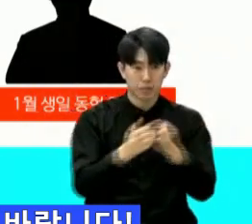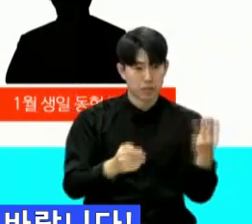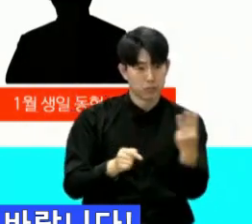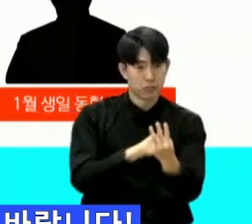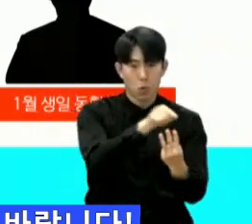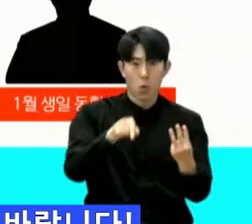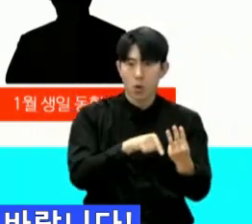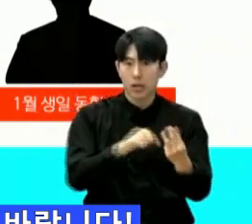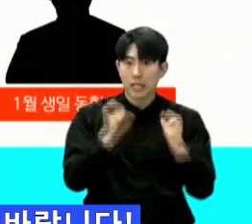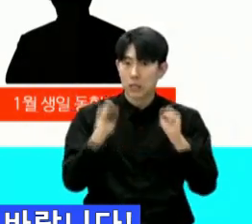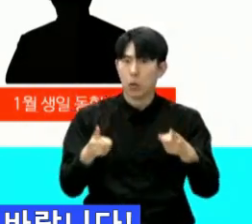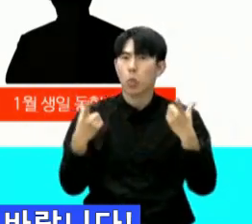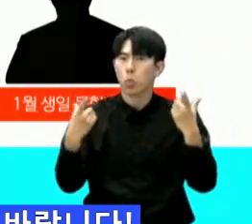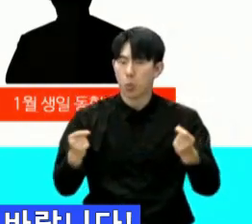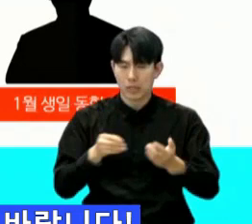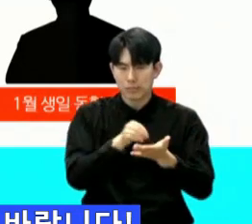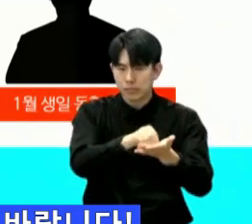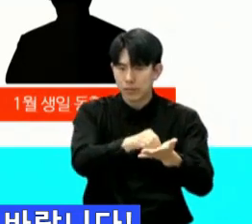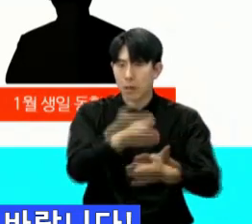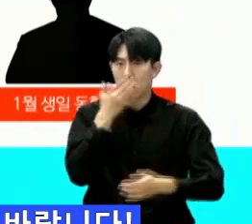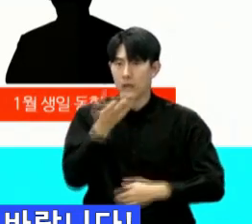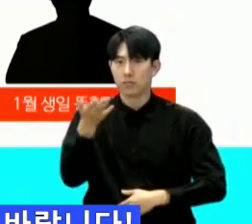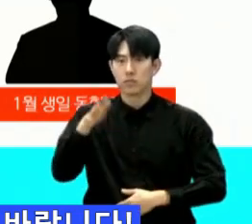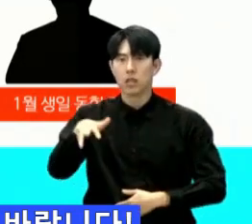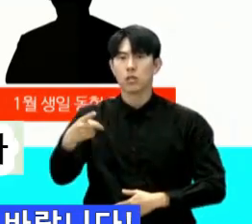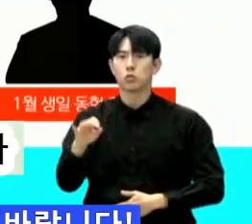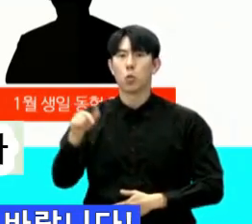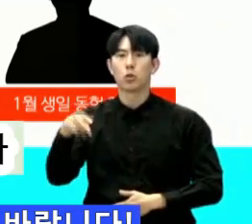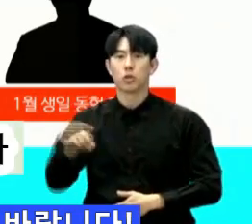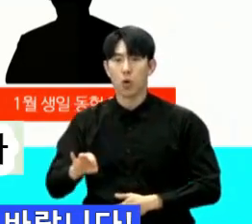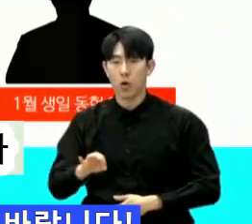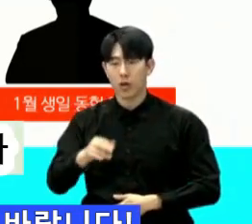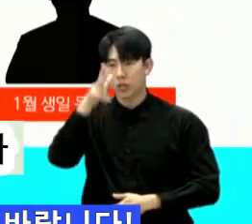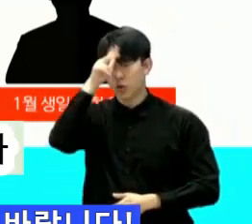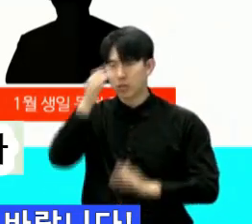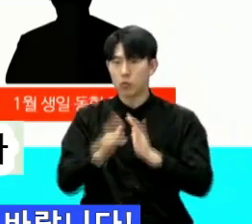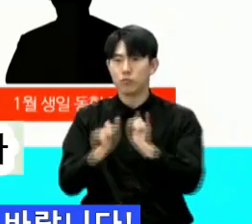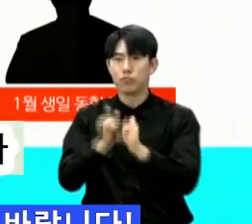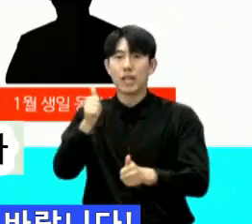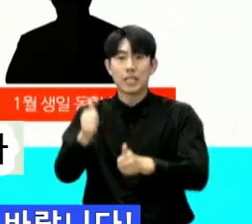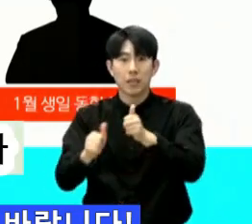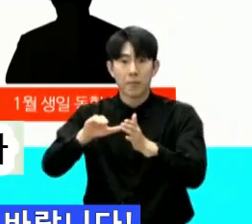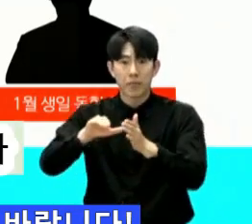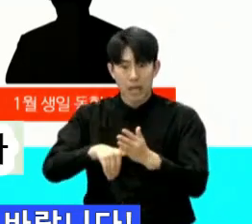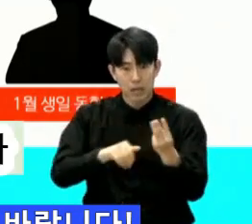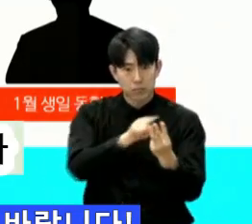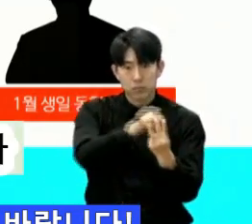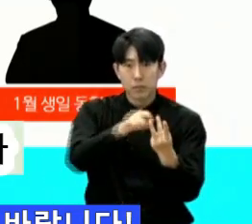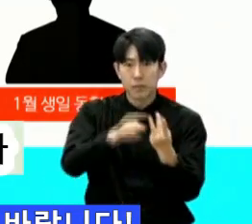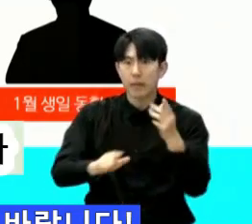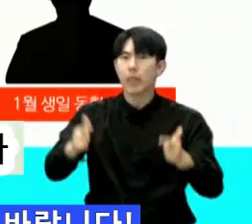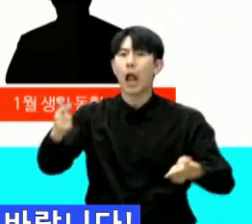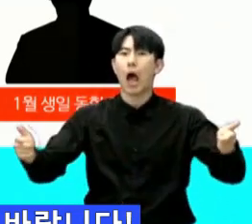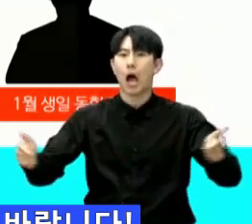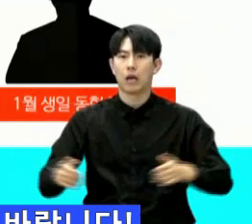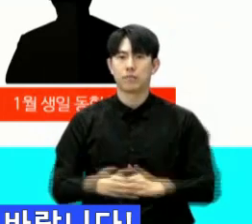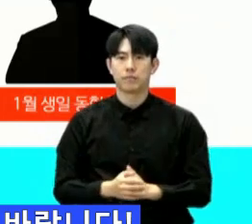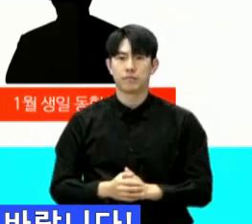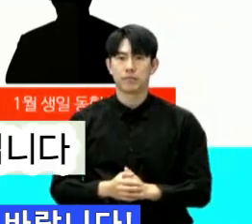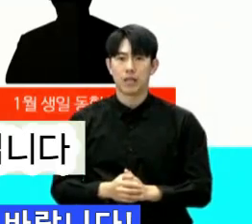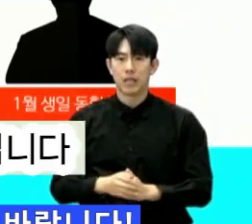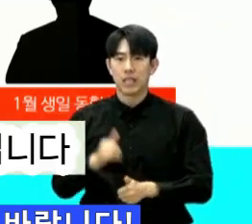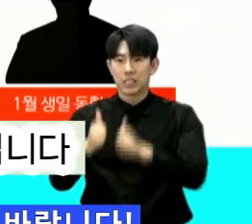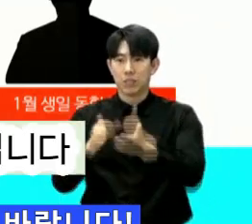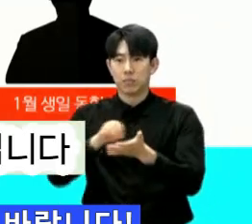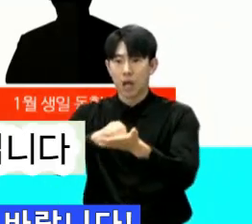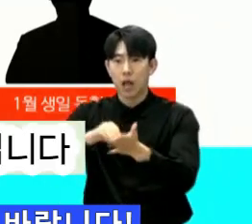자격 취득이 가능합니다. 한편 순경 경찰공무원 시험에서 세 사람의 응시 기회는 같지 않습니다. 시험 원서를 접수할